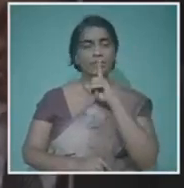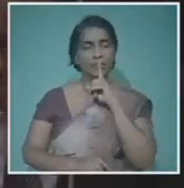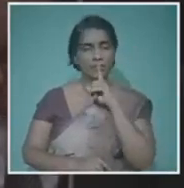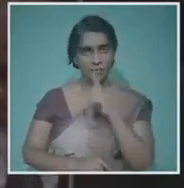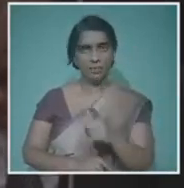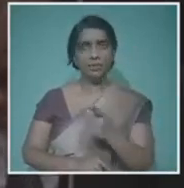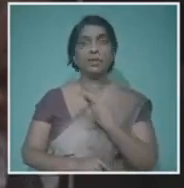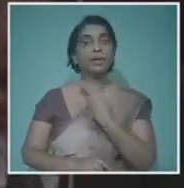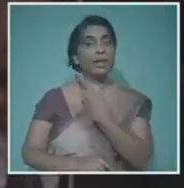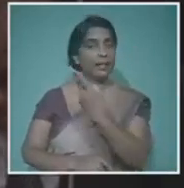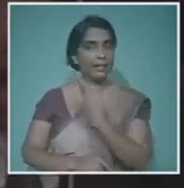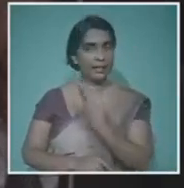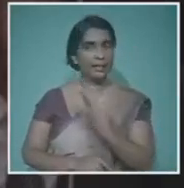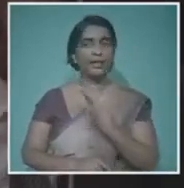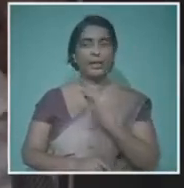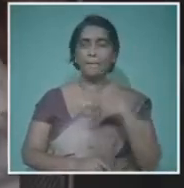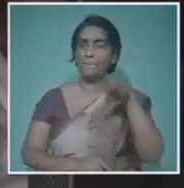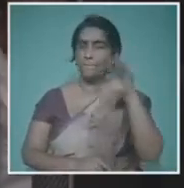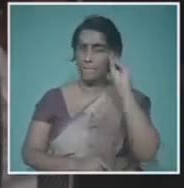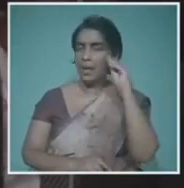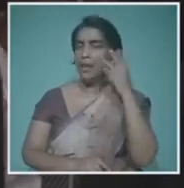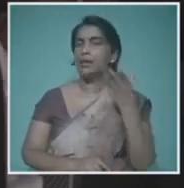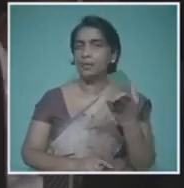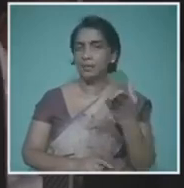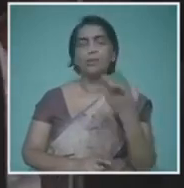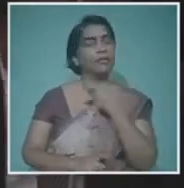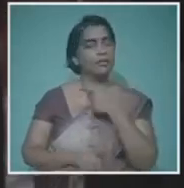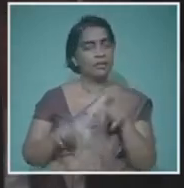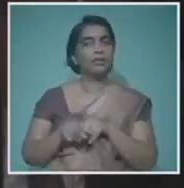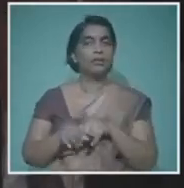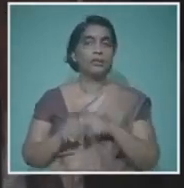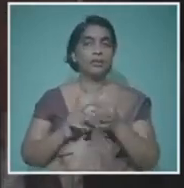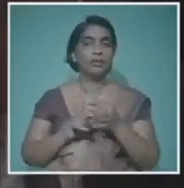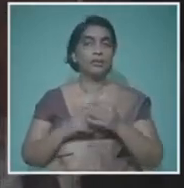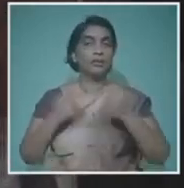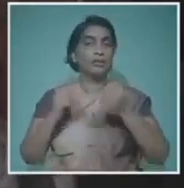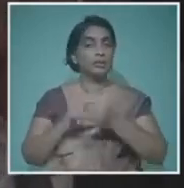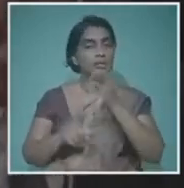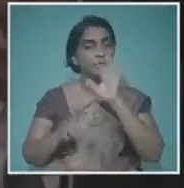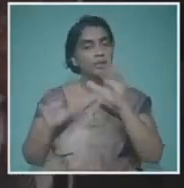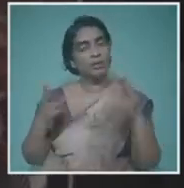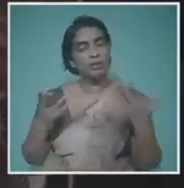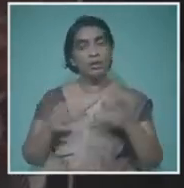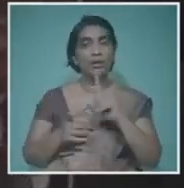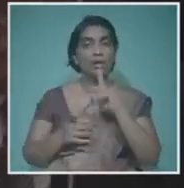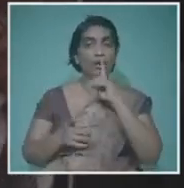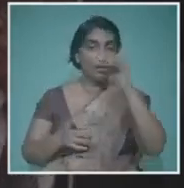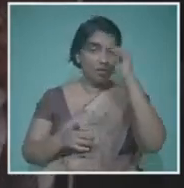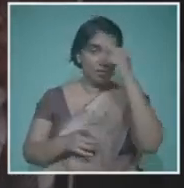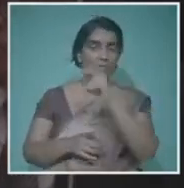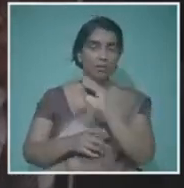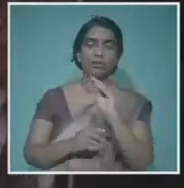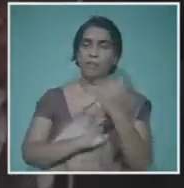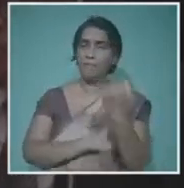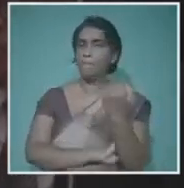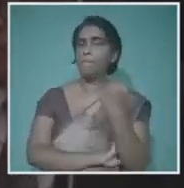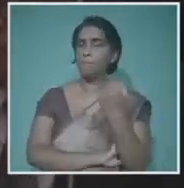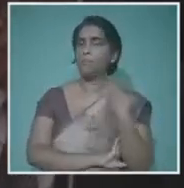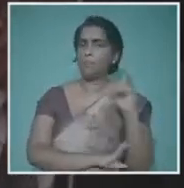අපි දෙගොල්ලම එක කාරණාවක් මං කිව්වේ. ඒ නිසා සභාපතිව කවුරුනත් කතානායකතුමාට